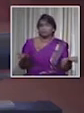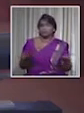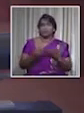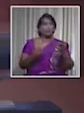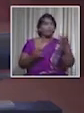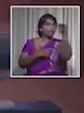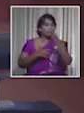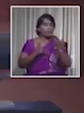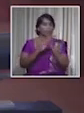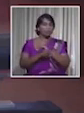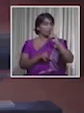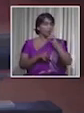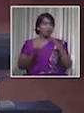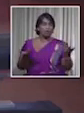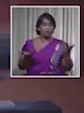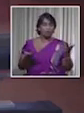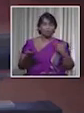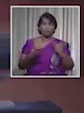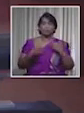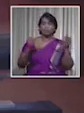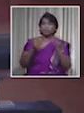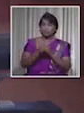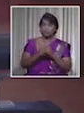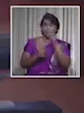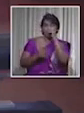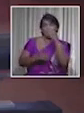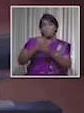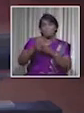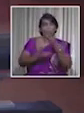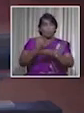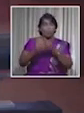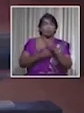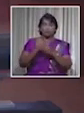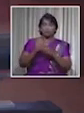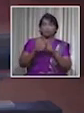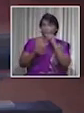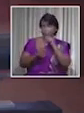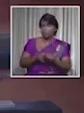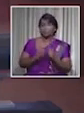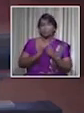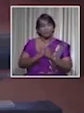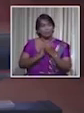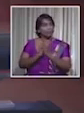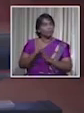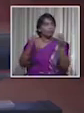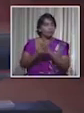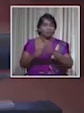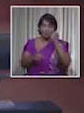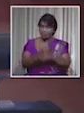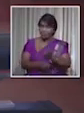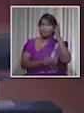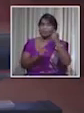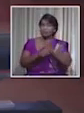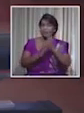දැන් තමුනාස පහුගේ කාලේ දිගටම කිව්වේ කවුද? මේවා පිටිපස්සේ නේ පොර මාෆියා. පොර ව්‍යාපාරිකින් සැබවින්ම ගරු මන්ත්‍රීතුමනි මේවා පිටිපස්සේ ඉන්නේ ආණ්ඩුව.